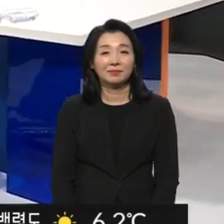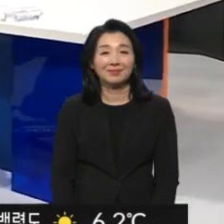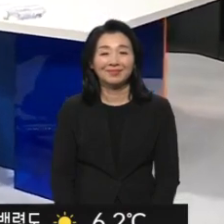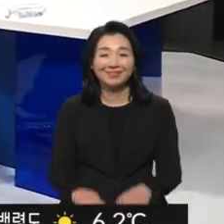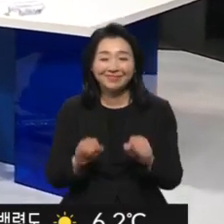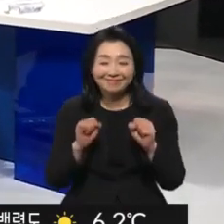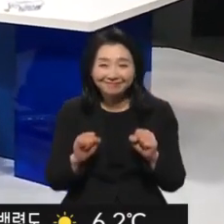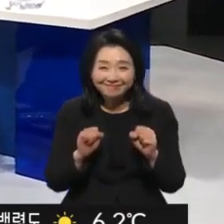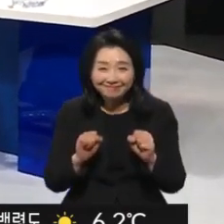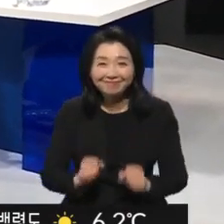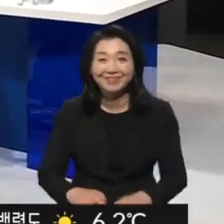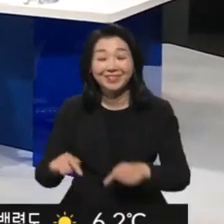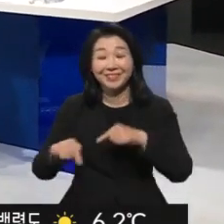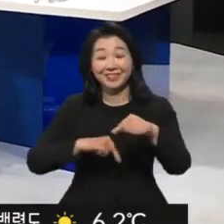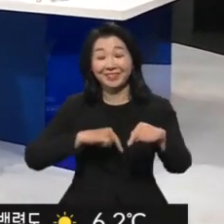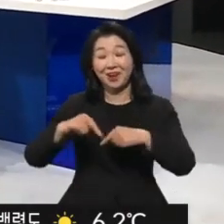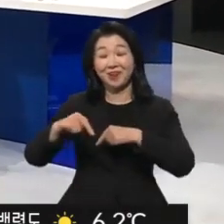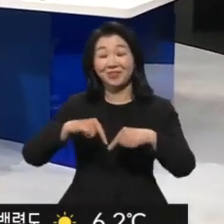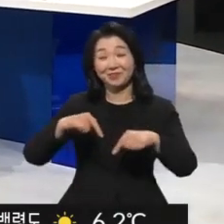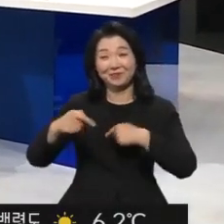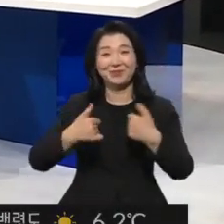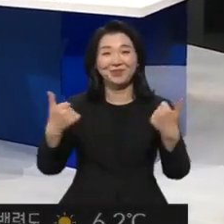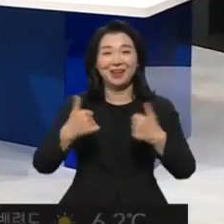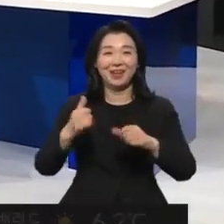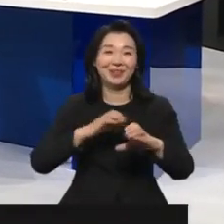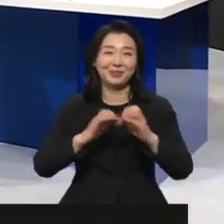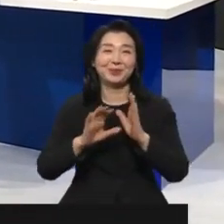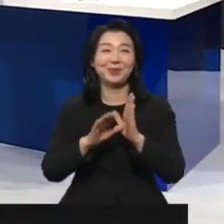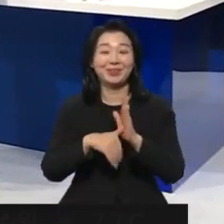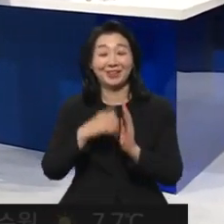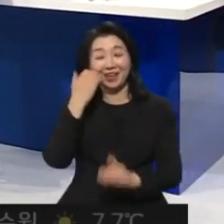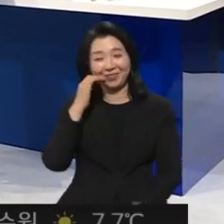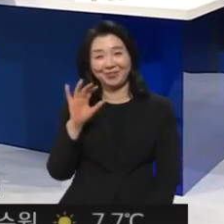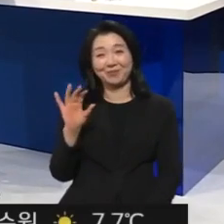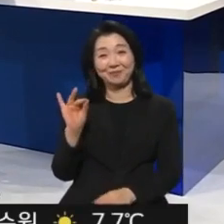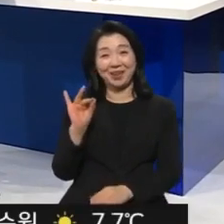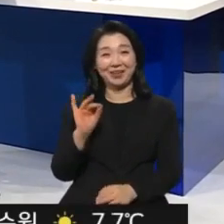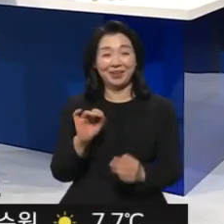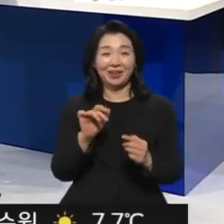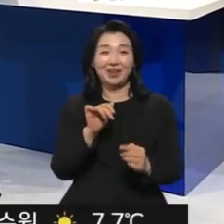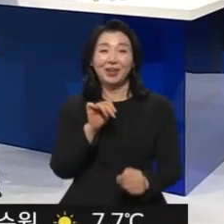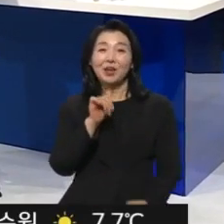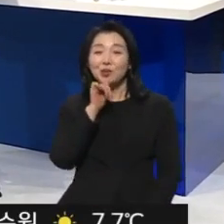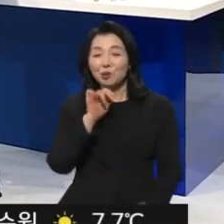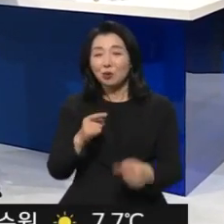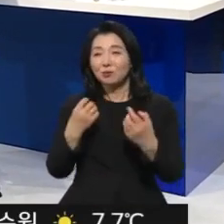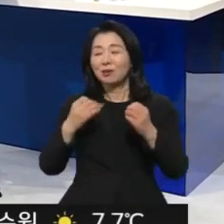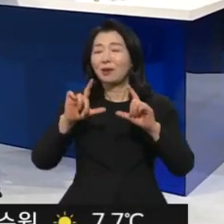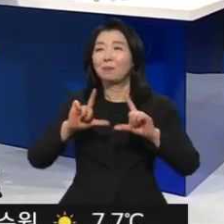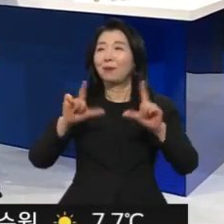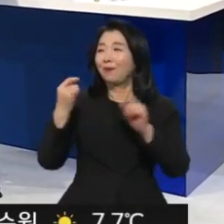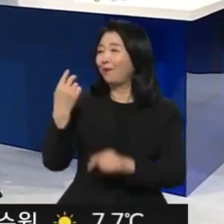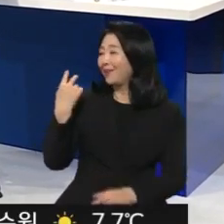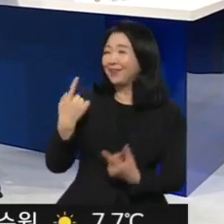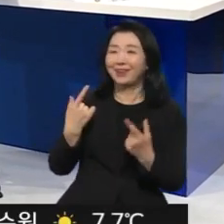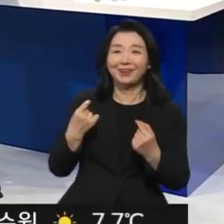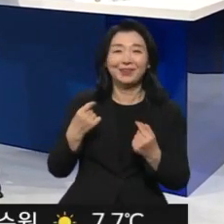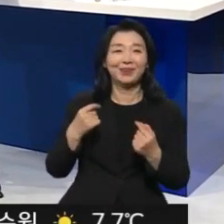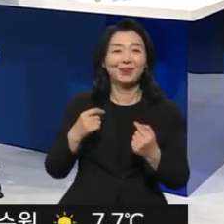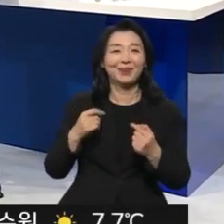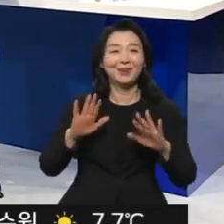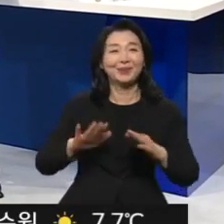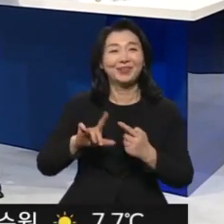네, 안녕하세요. 정치부의 소통시간 백반장입니다. 여러분, 1월 1일 새해가 밝은 게 엊그제 같은데 어느새 1월의 마지막